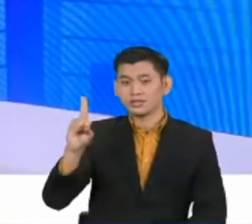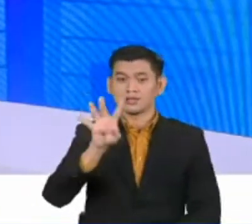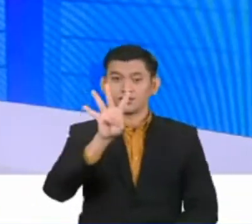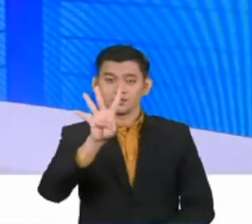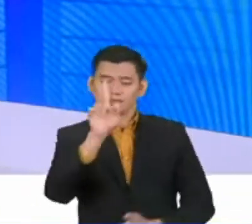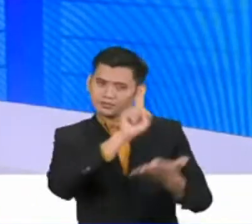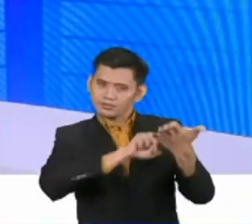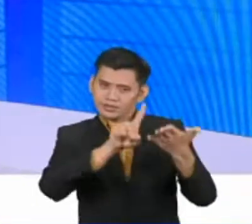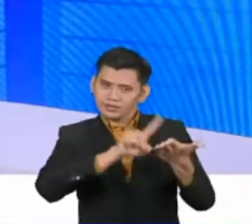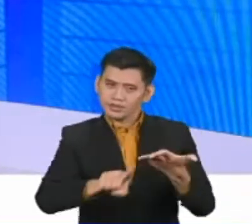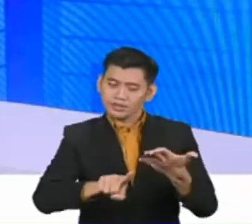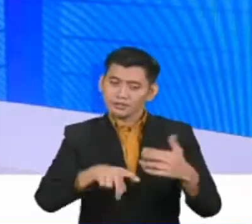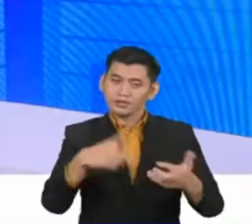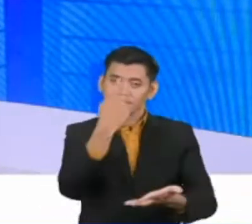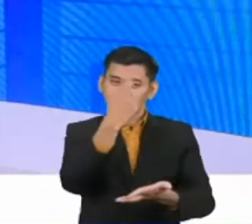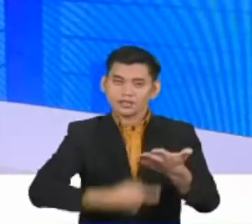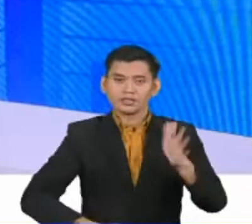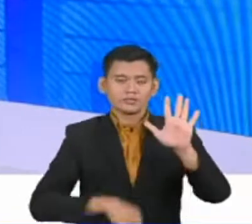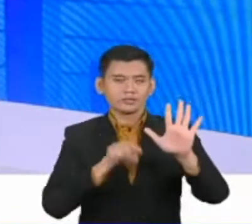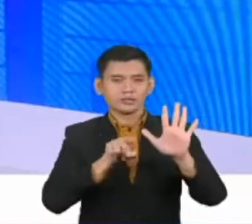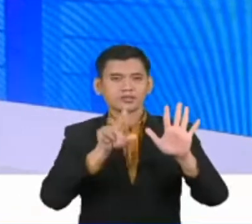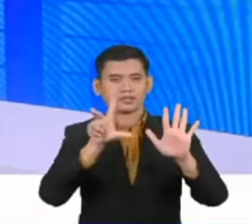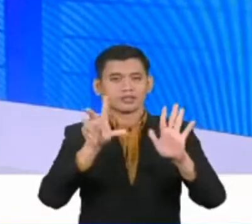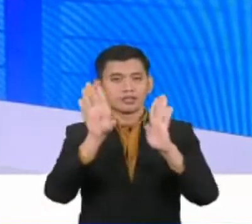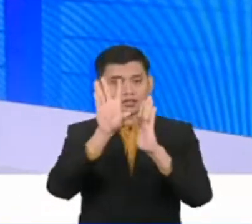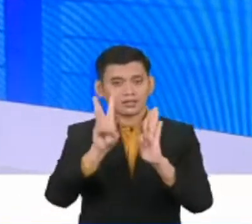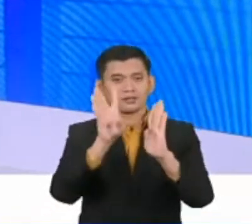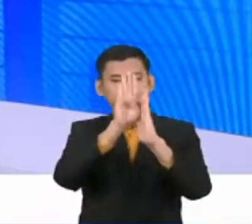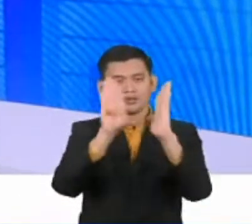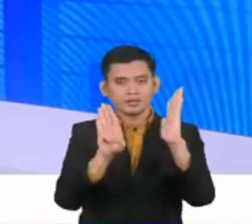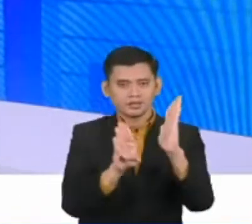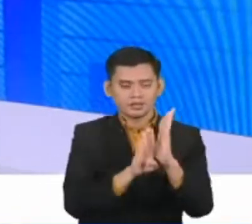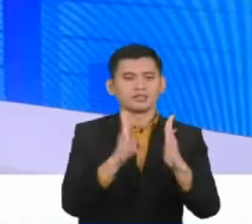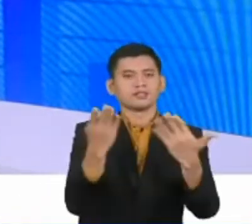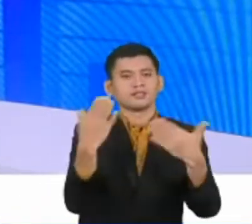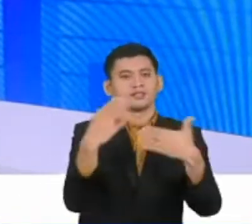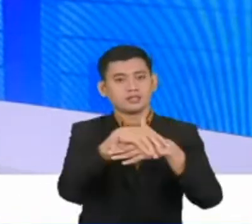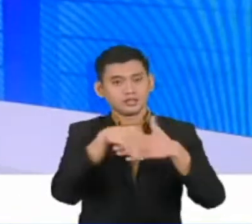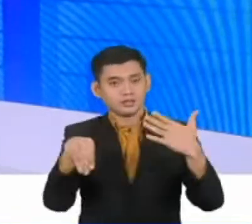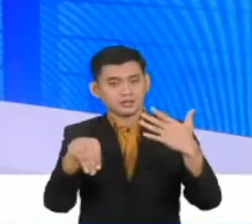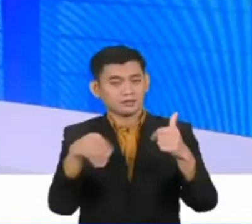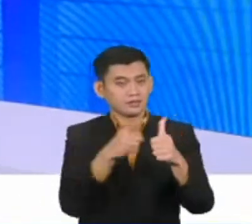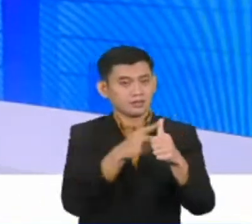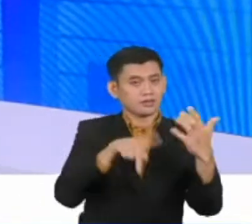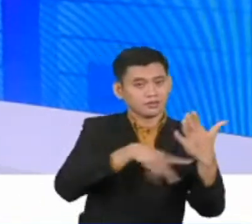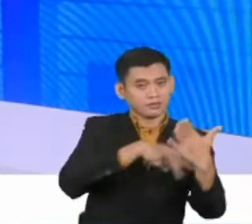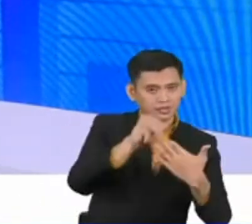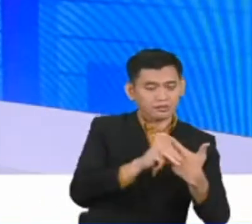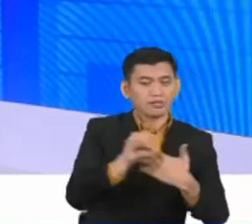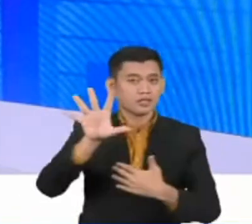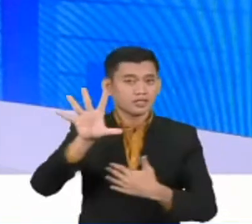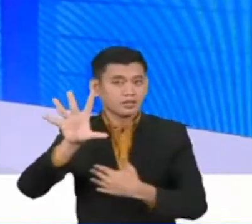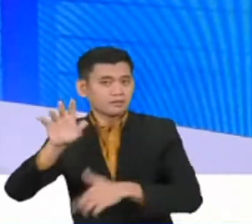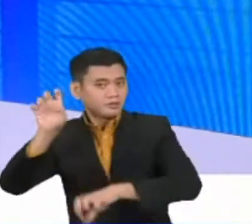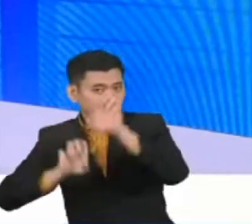bernilai RM5.36 bilion melibatkan kategori program dan 5 lagi pengauditan